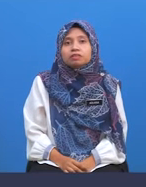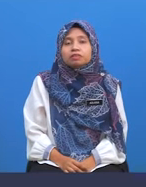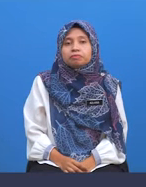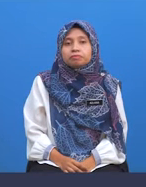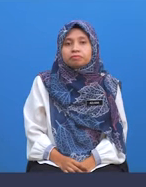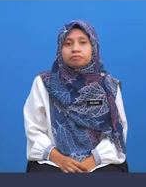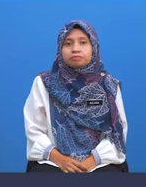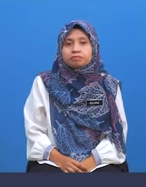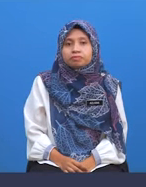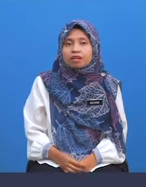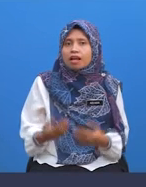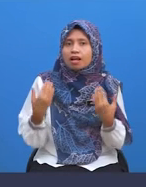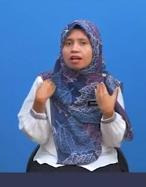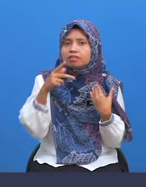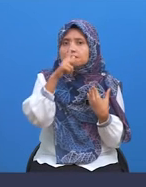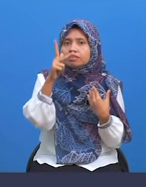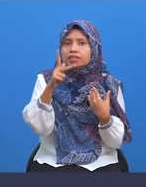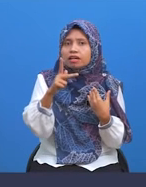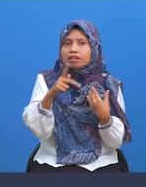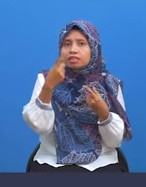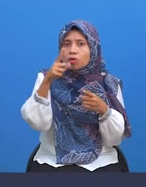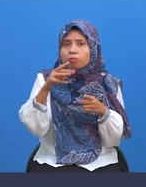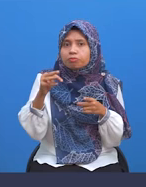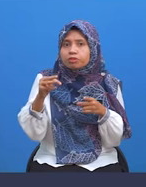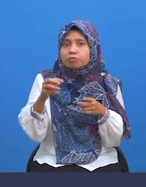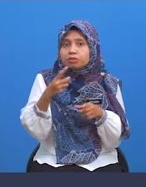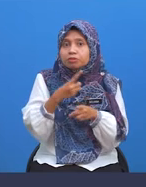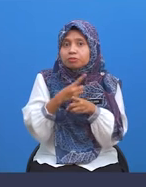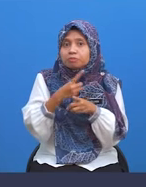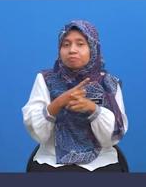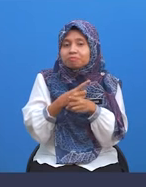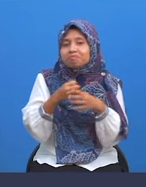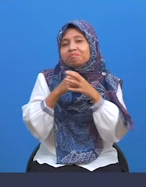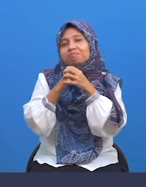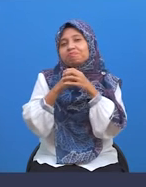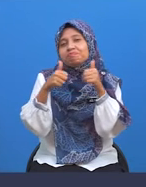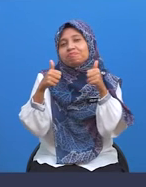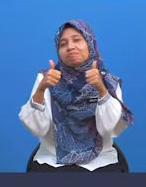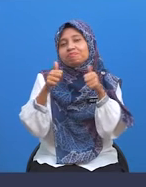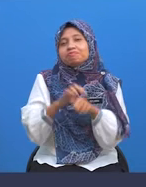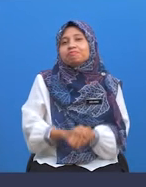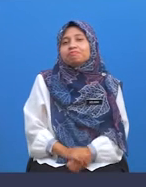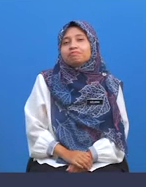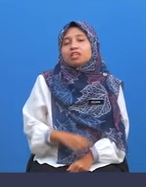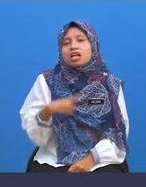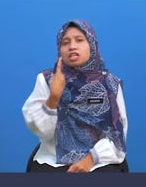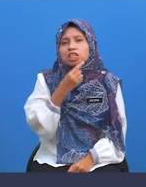Masa telah tamat murid-murid, mari kita semak jawapan kita bersama.